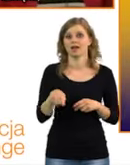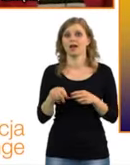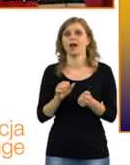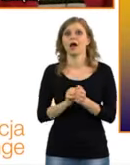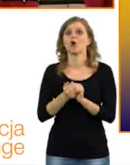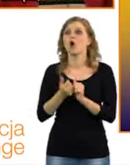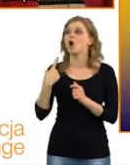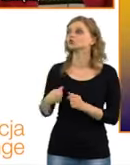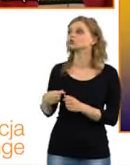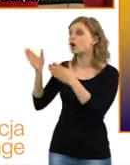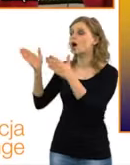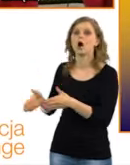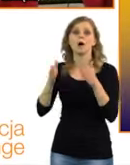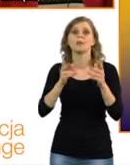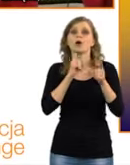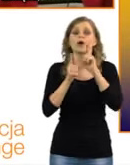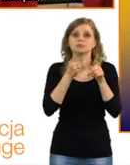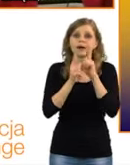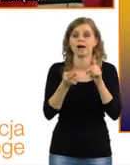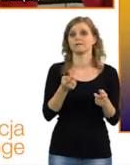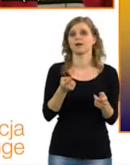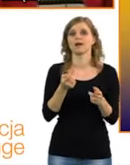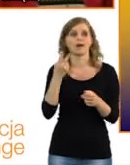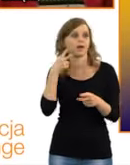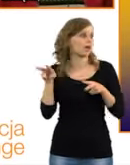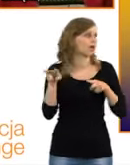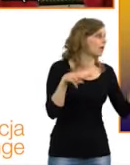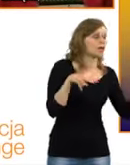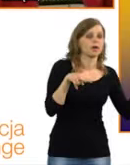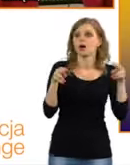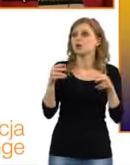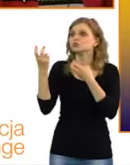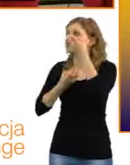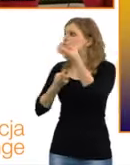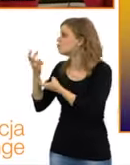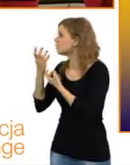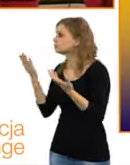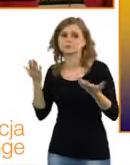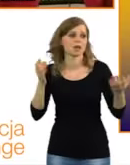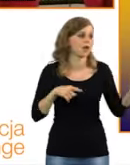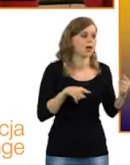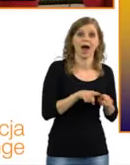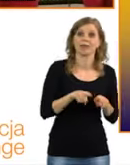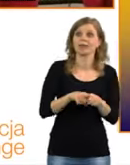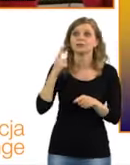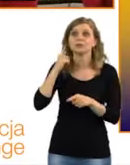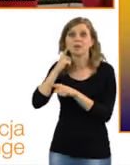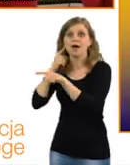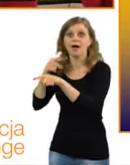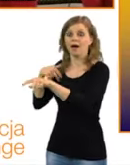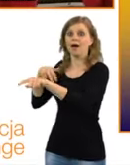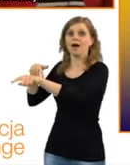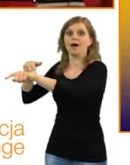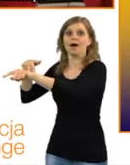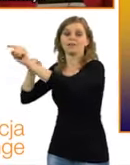w kierunku osoby rozmawiającej, szukanie dźwięku, przemieszczanie się w jego